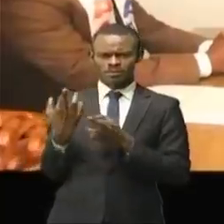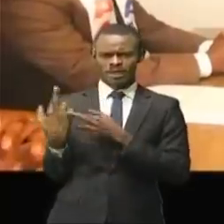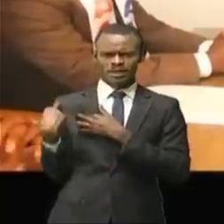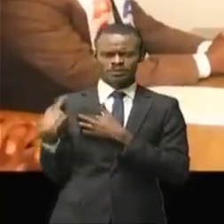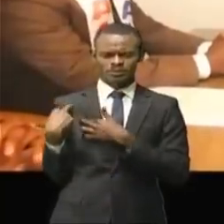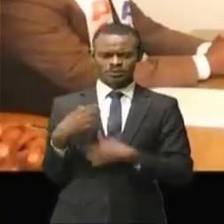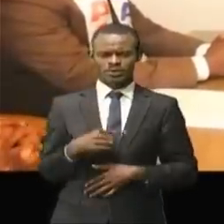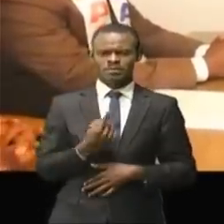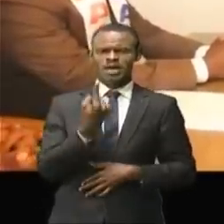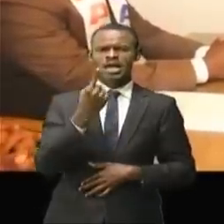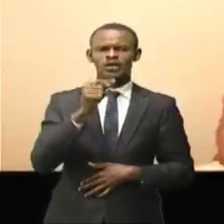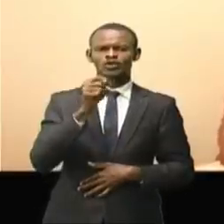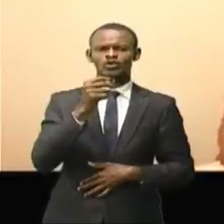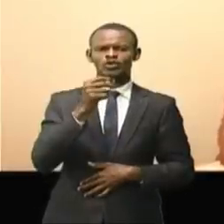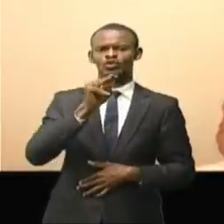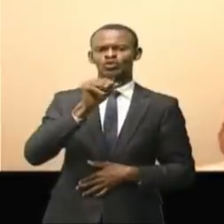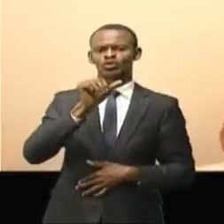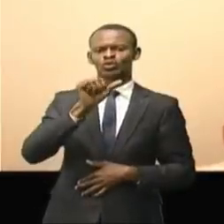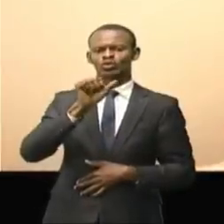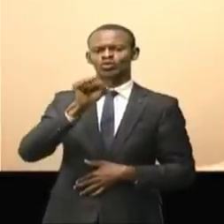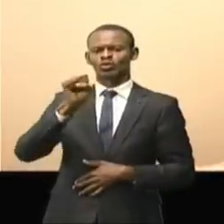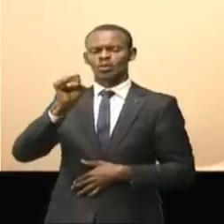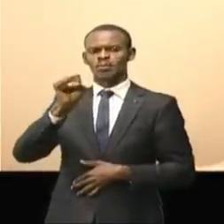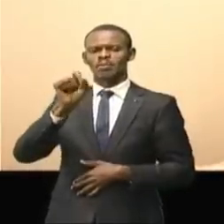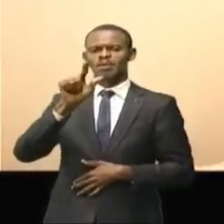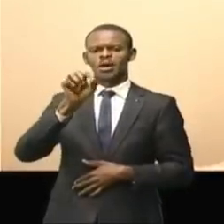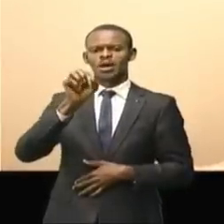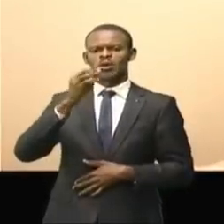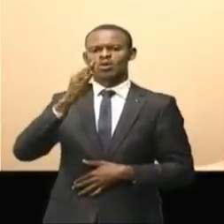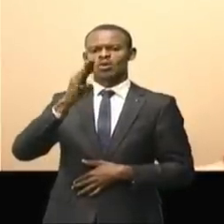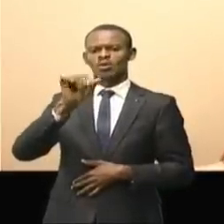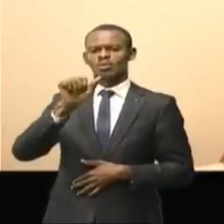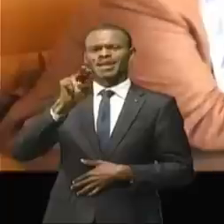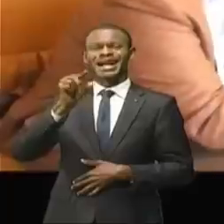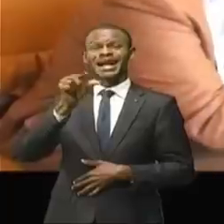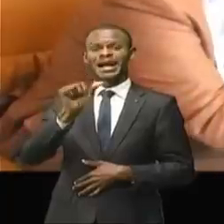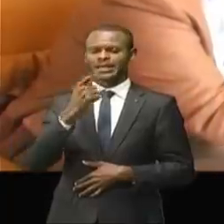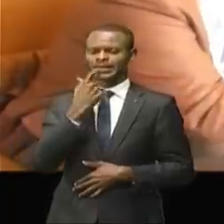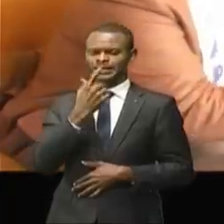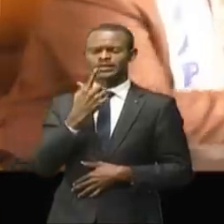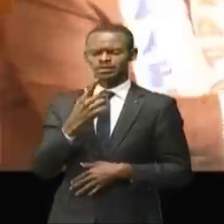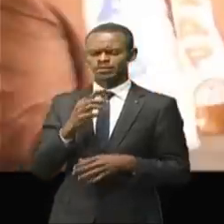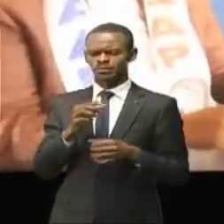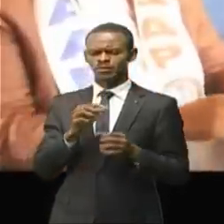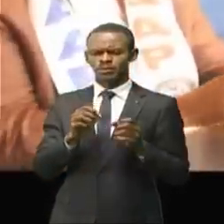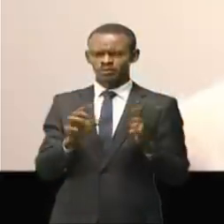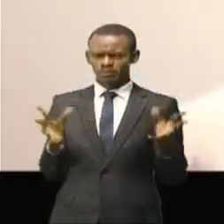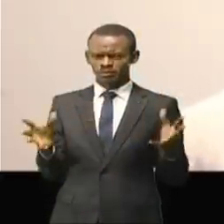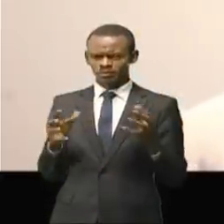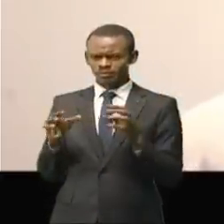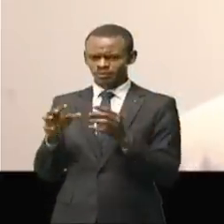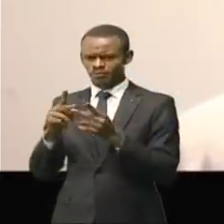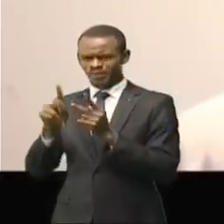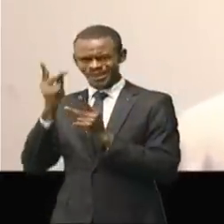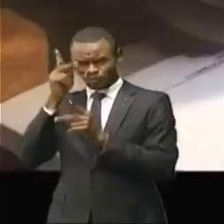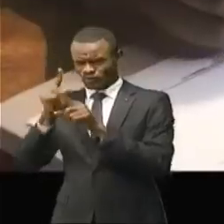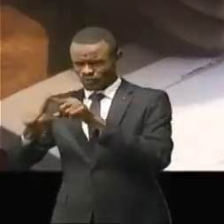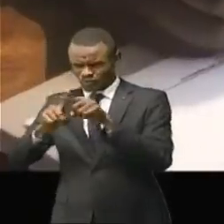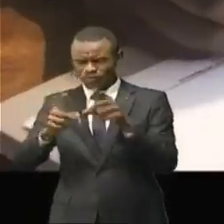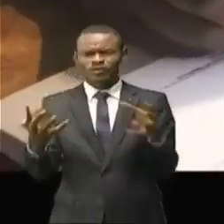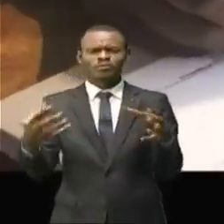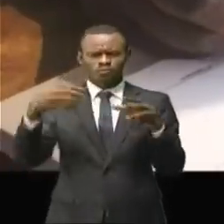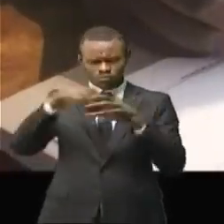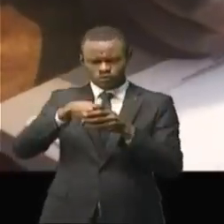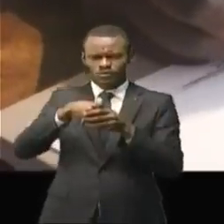tshisekedium c'est mardi 11 janvier 2023 tonic aurait présenté de l'autorité morale a acté l'adhésion